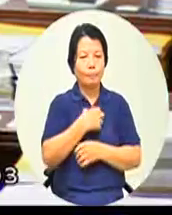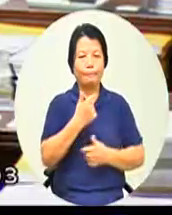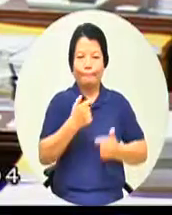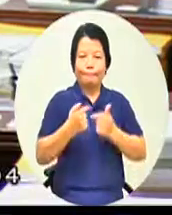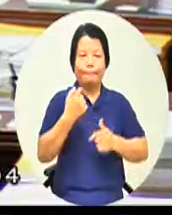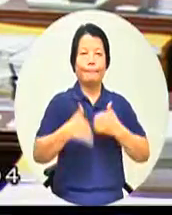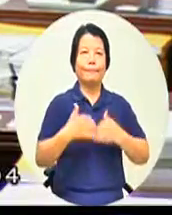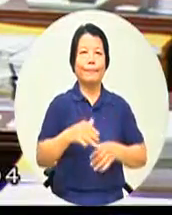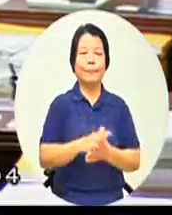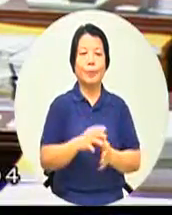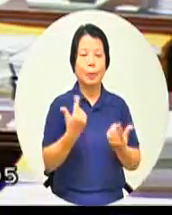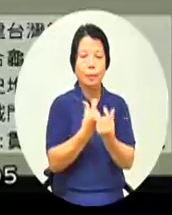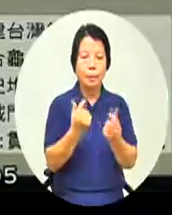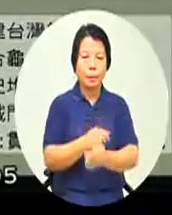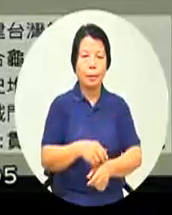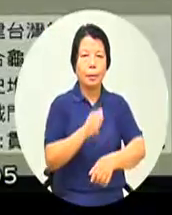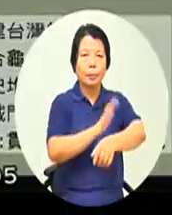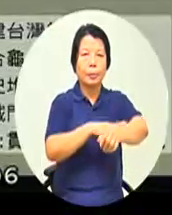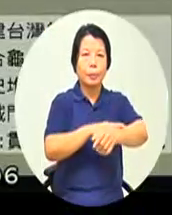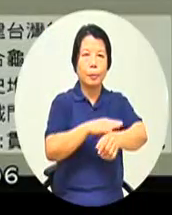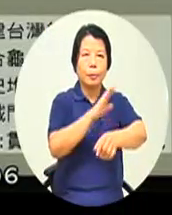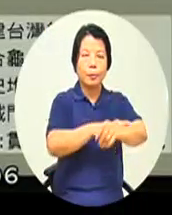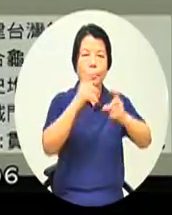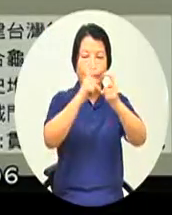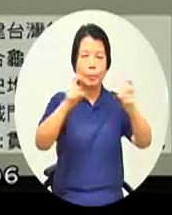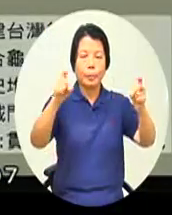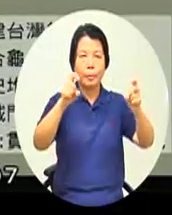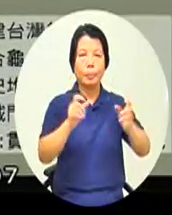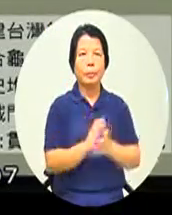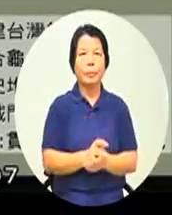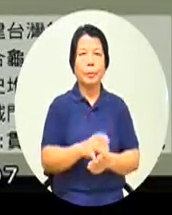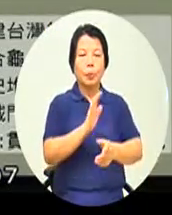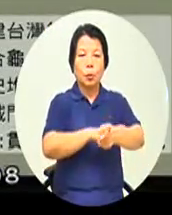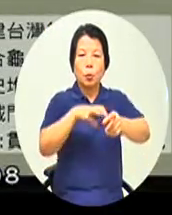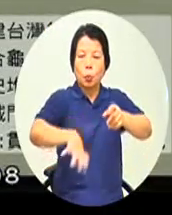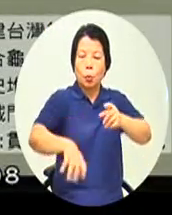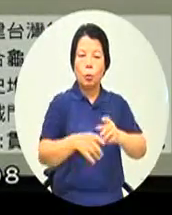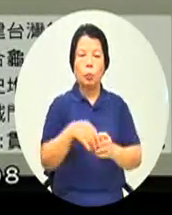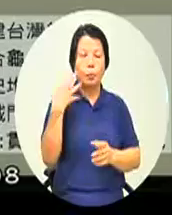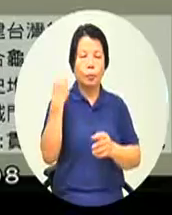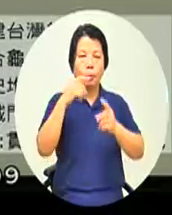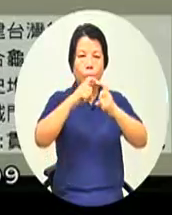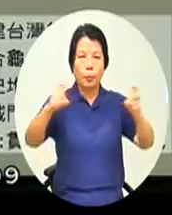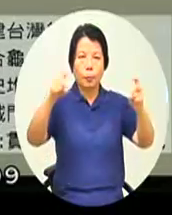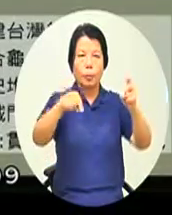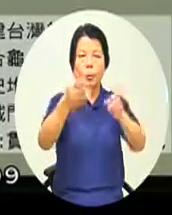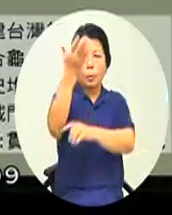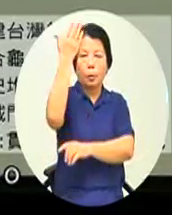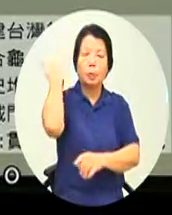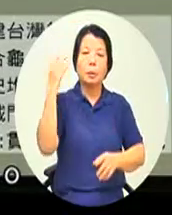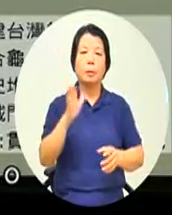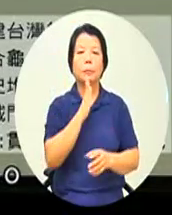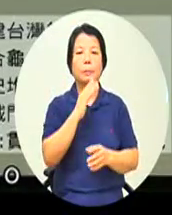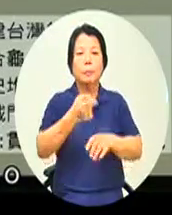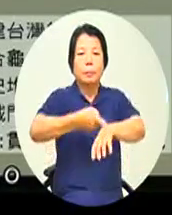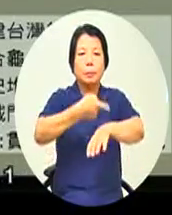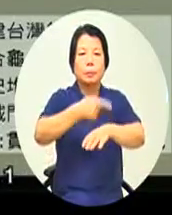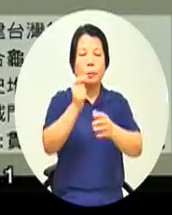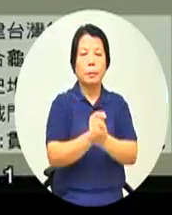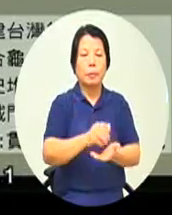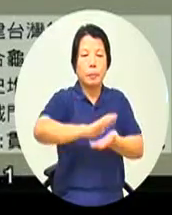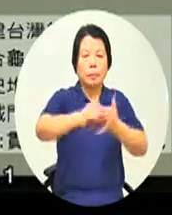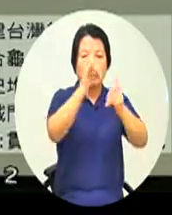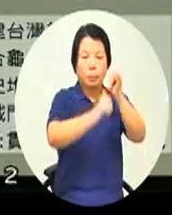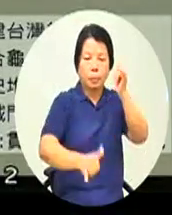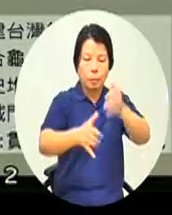是像左营旧城这个地方哈，这个其实是过去，它是从清朝建